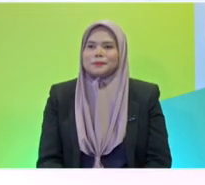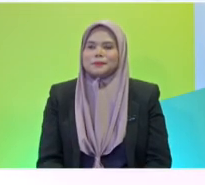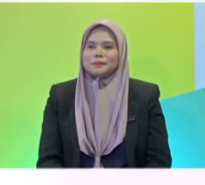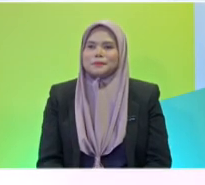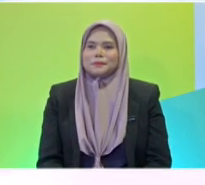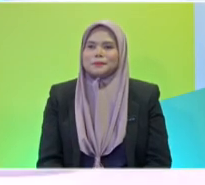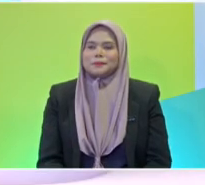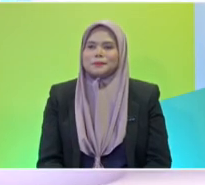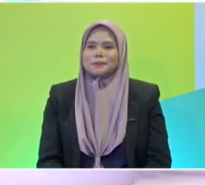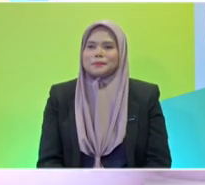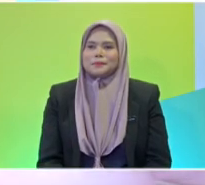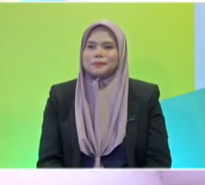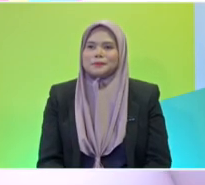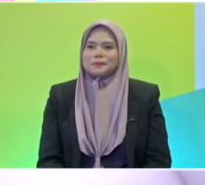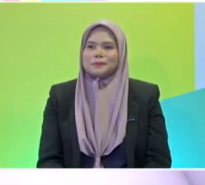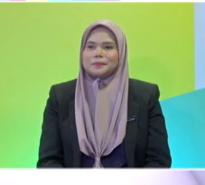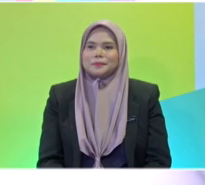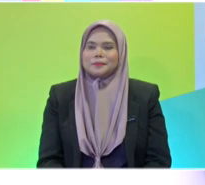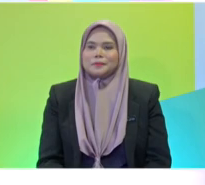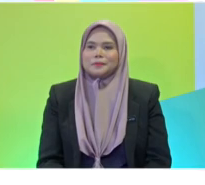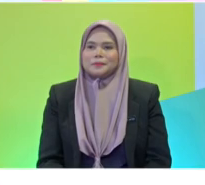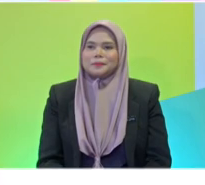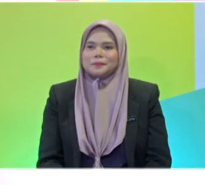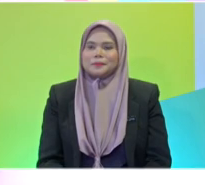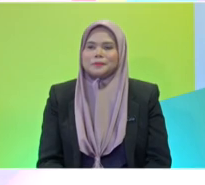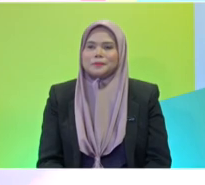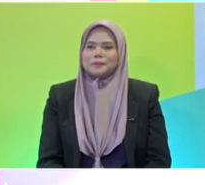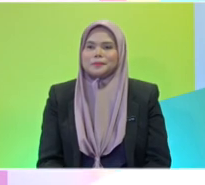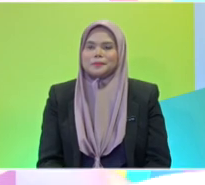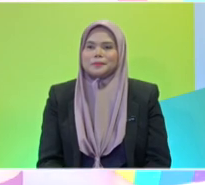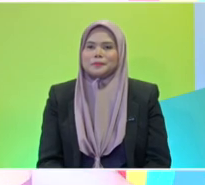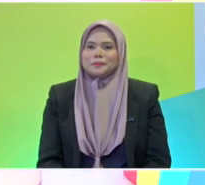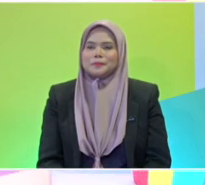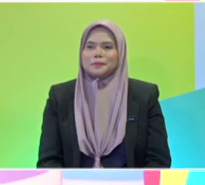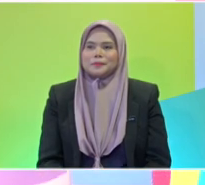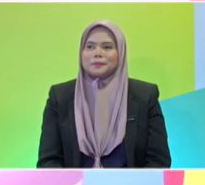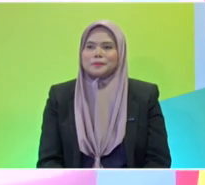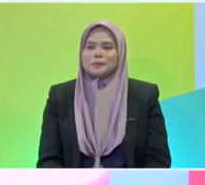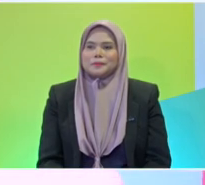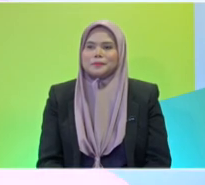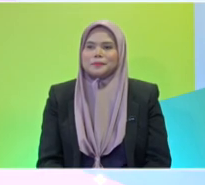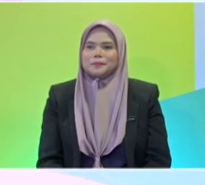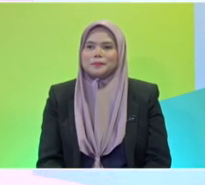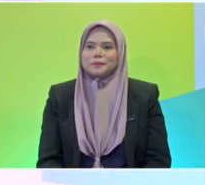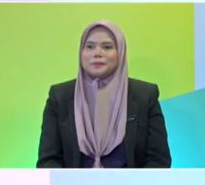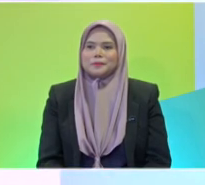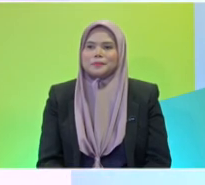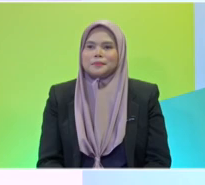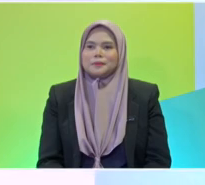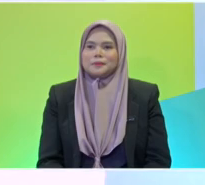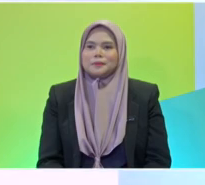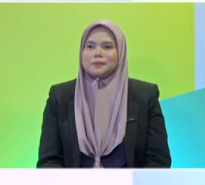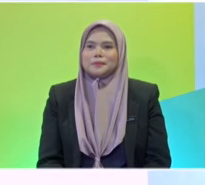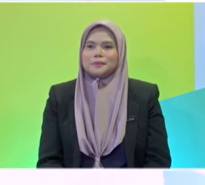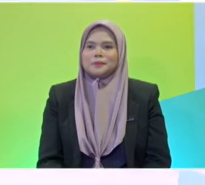menjadi siakap di Tanjung segamai sia Kak dijajah di tepi Pelabuhan kurangkan